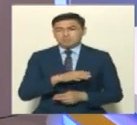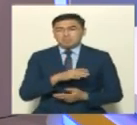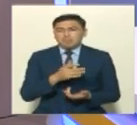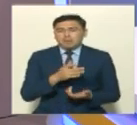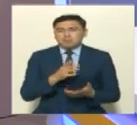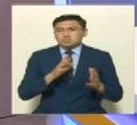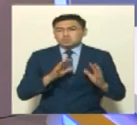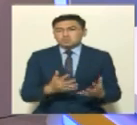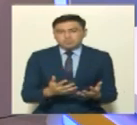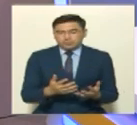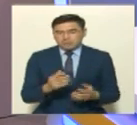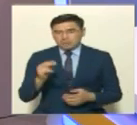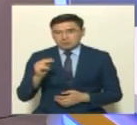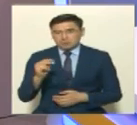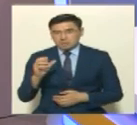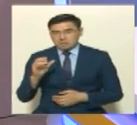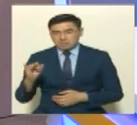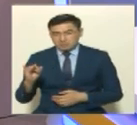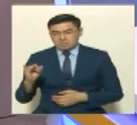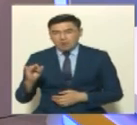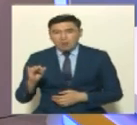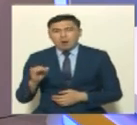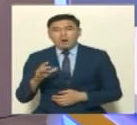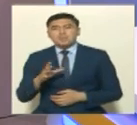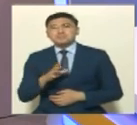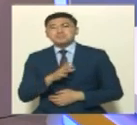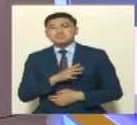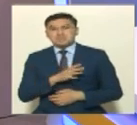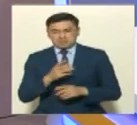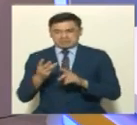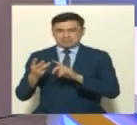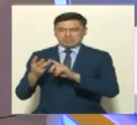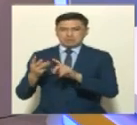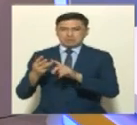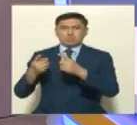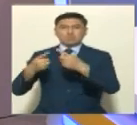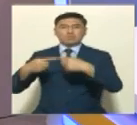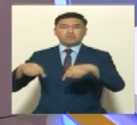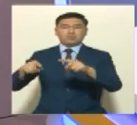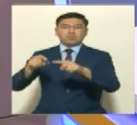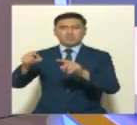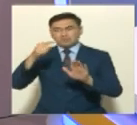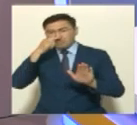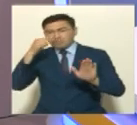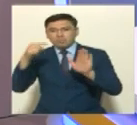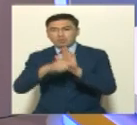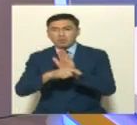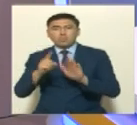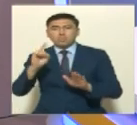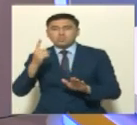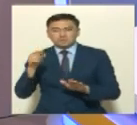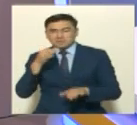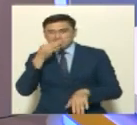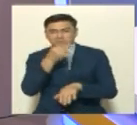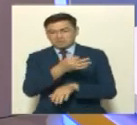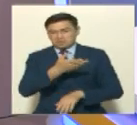того, что судоисполнители не объясняют причин вмешательства третьей стороны финансового спора. Дело в том, что сумма, взыскиваемая